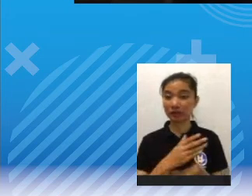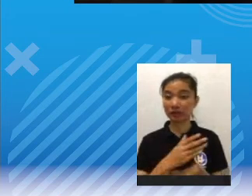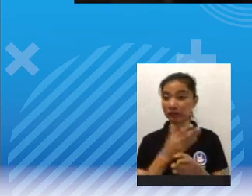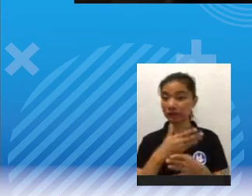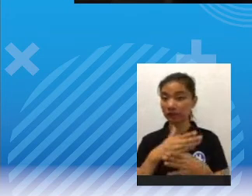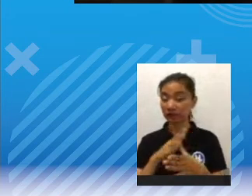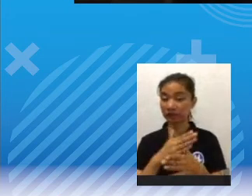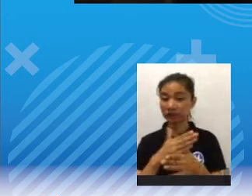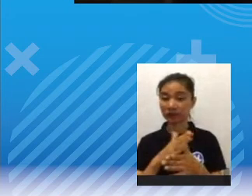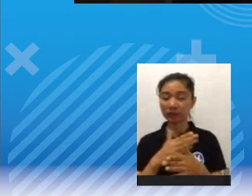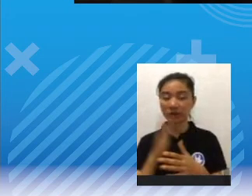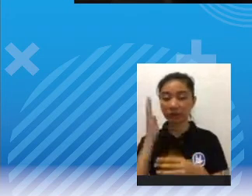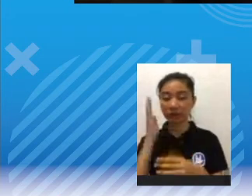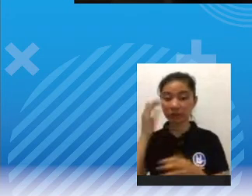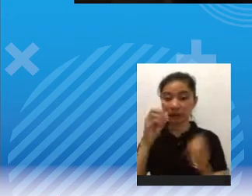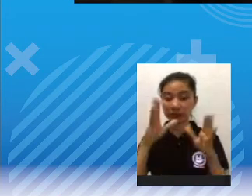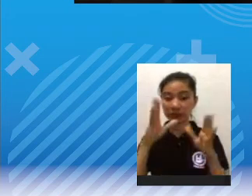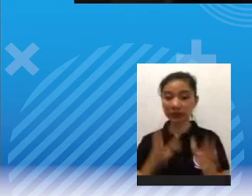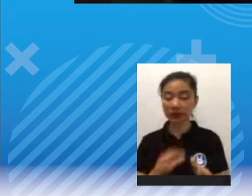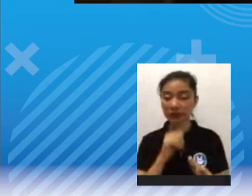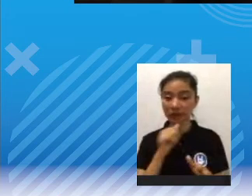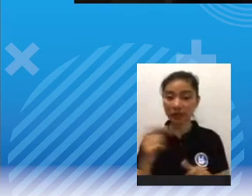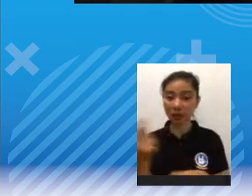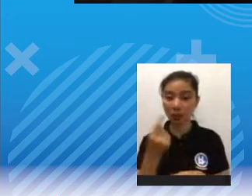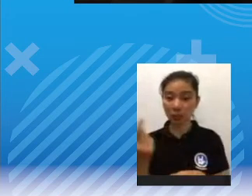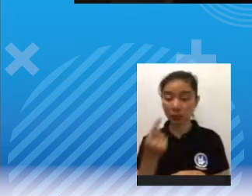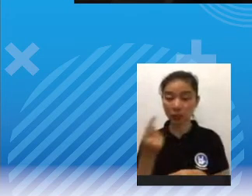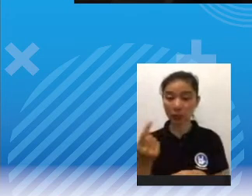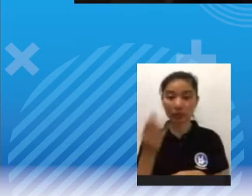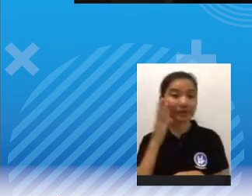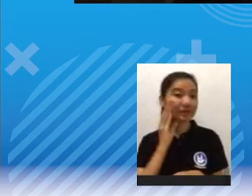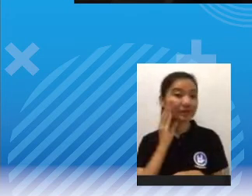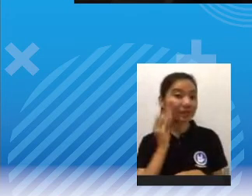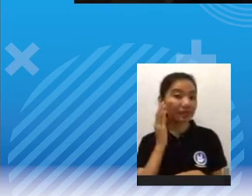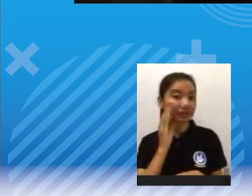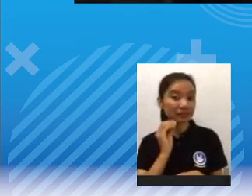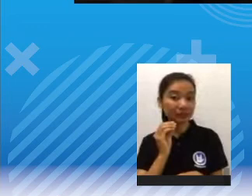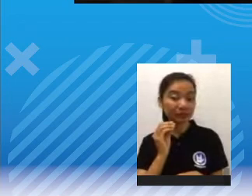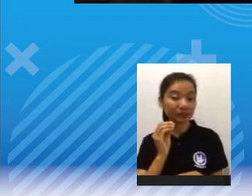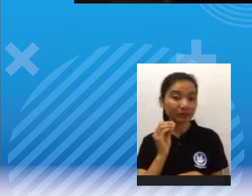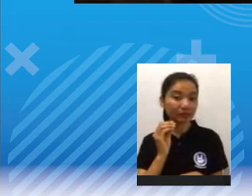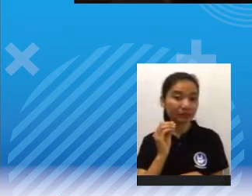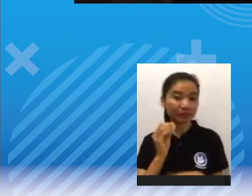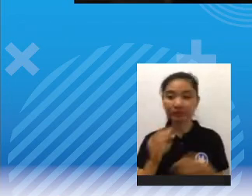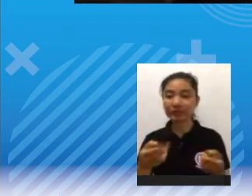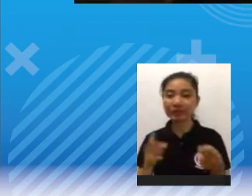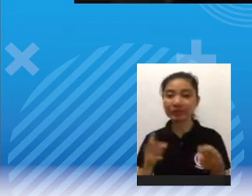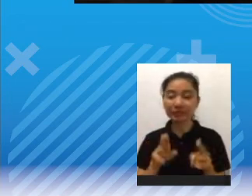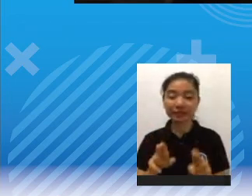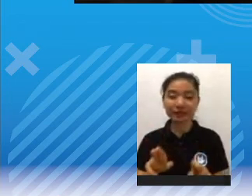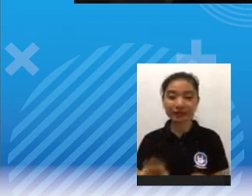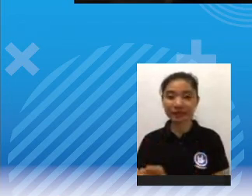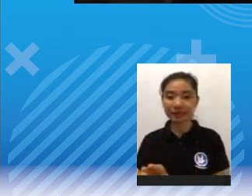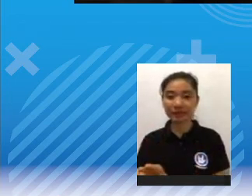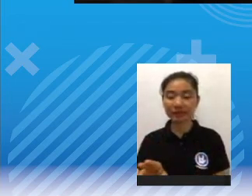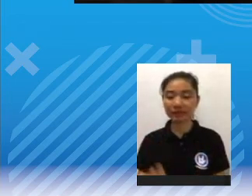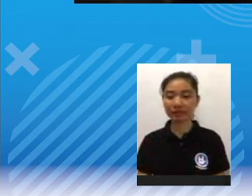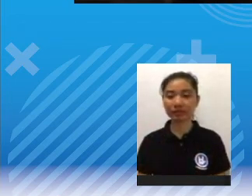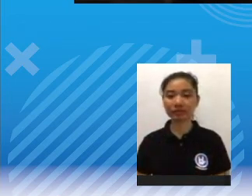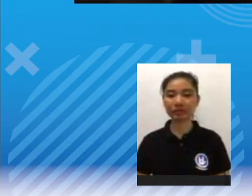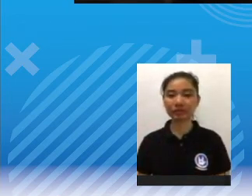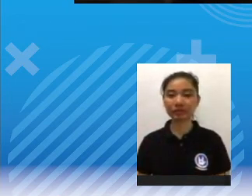mga teachers na hindi lang naman sila yung mga nakakaranas ng mga ganitong predicaments or precarious na mga sitwasyon,